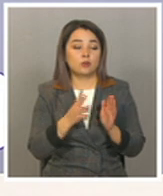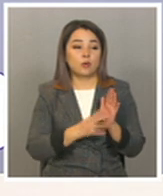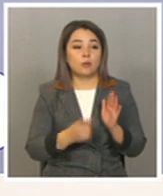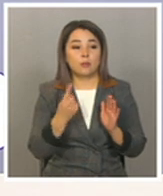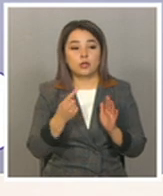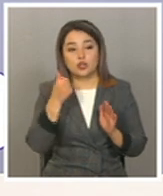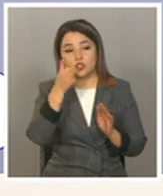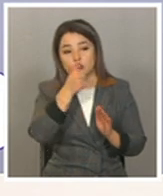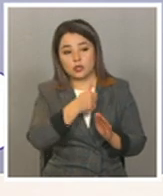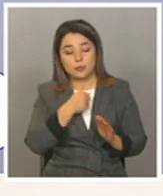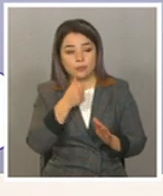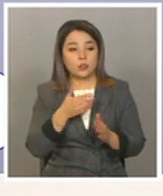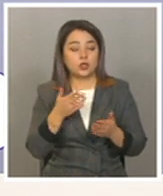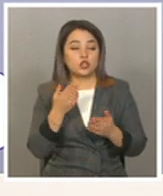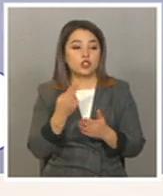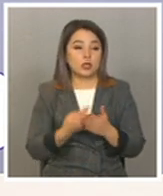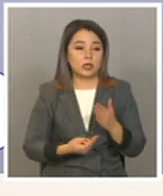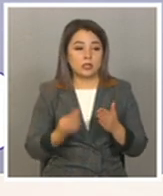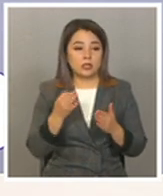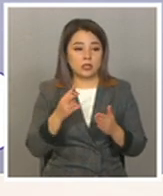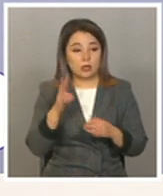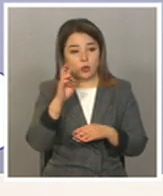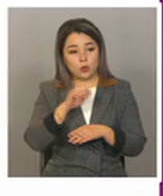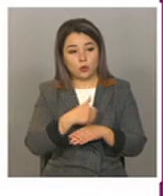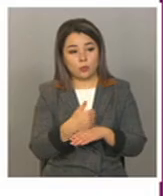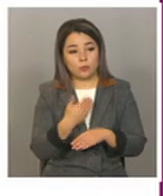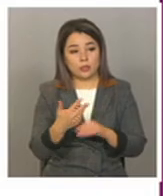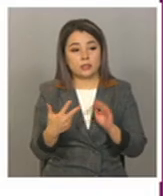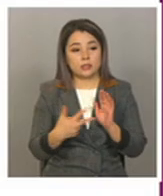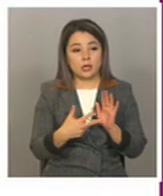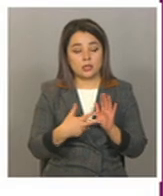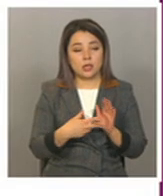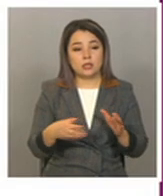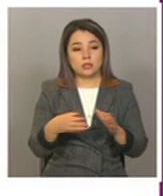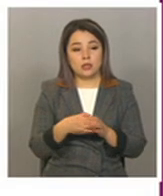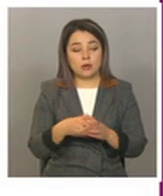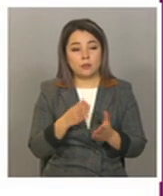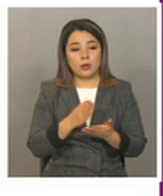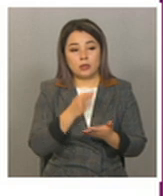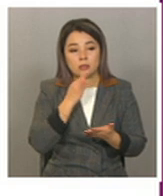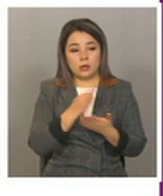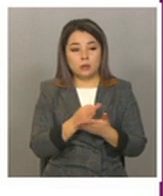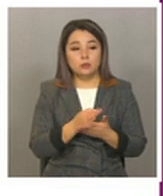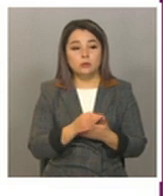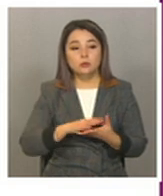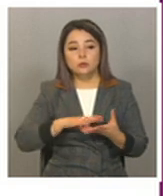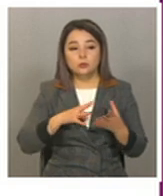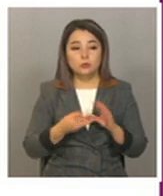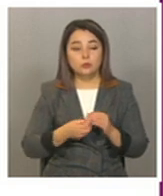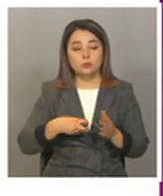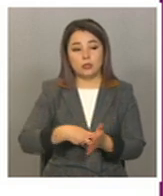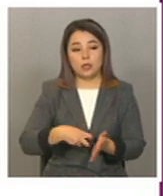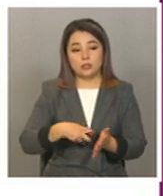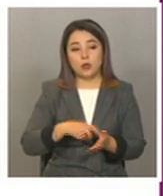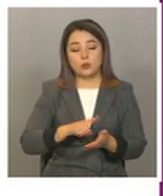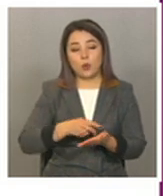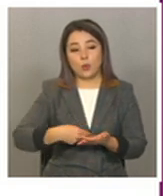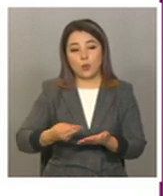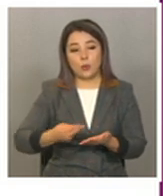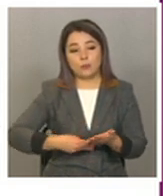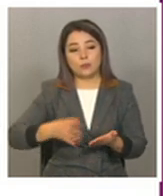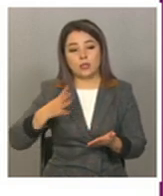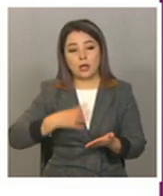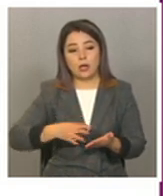1901 жылы жеңілген Цин үкіметі 8 держава мен қорытынды хаттамаға қол қоюға